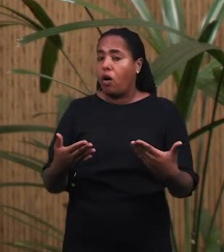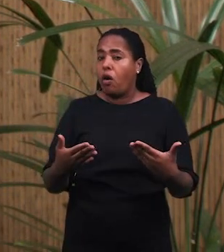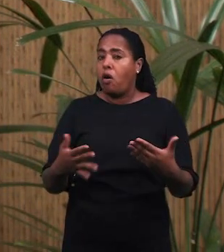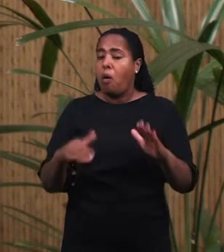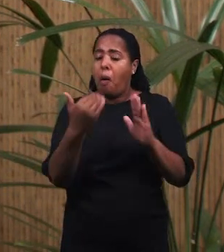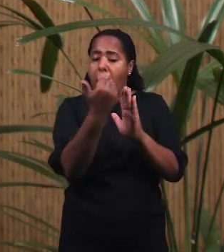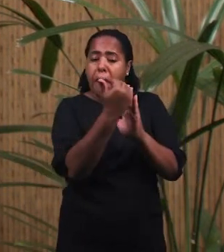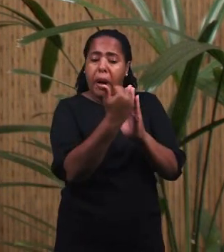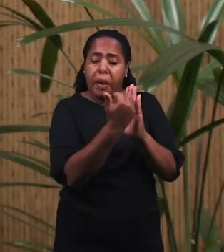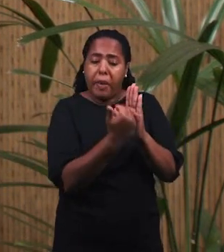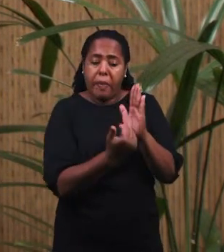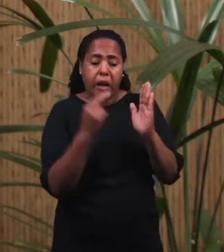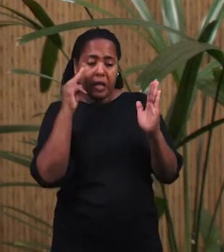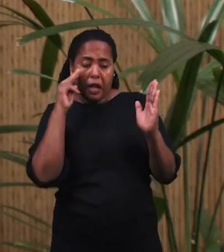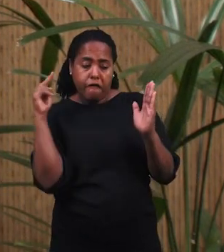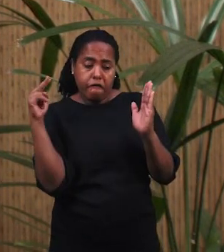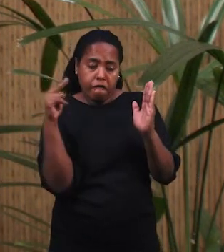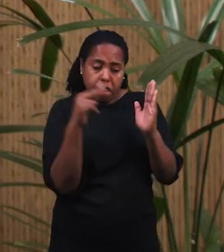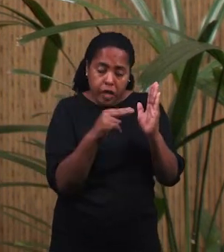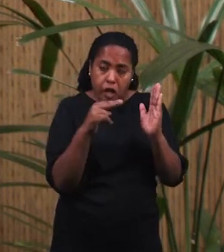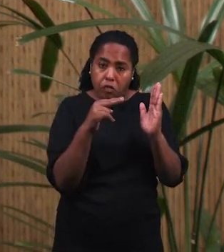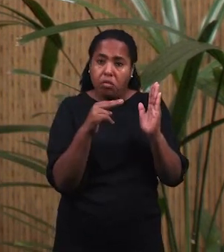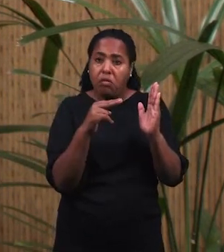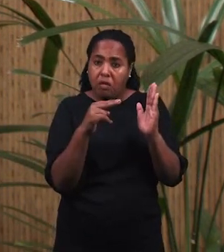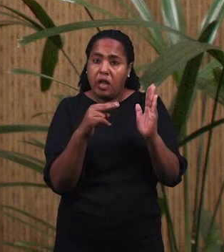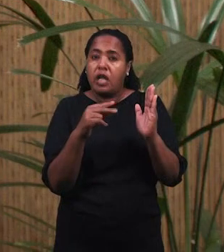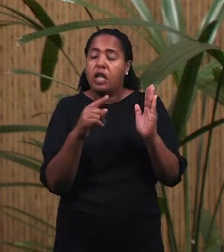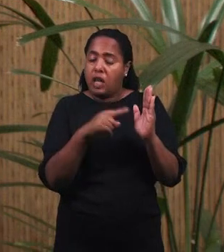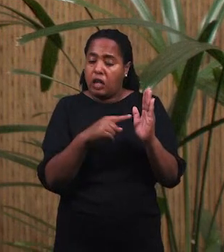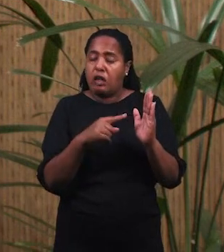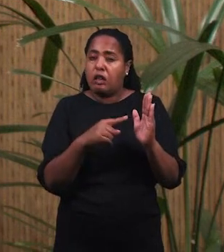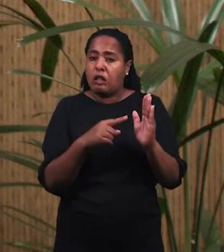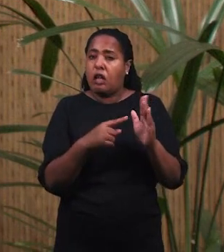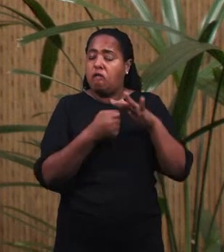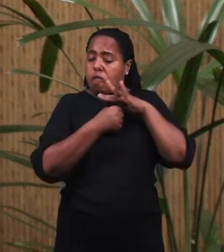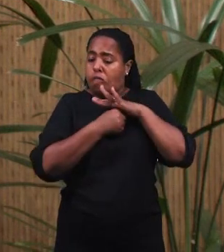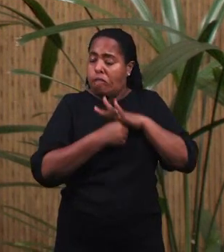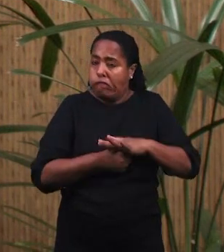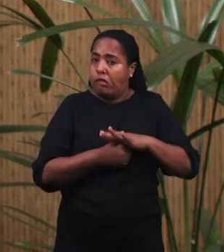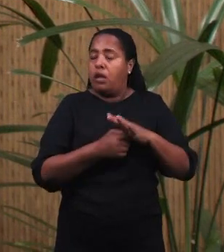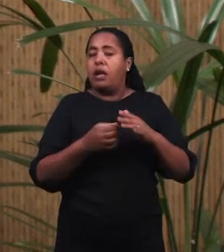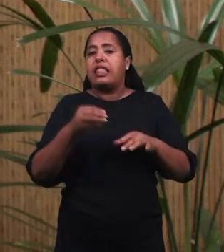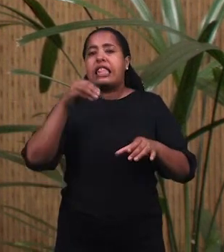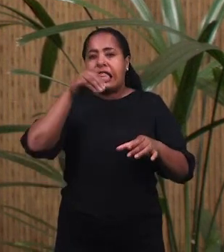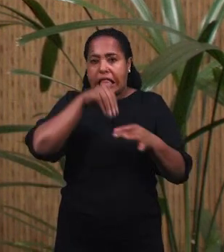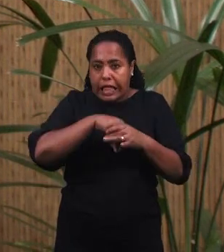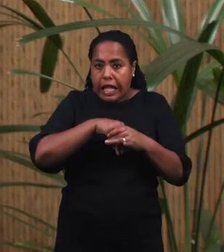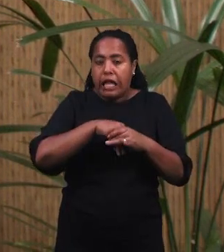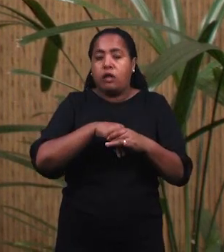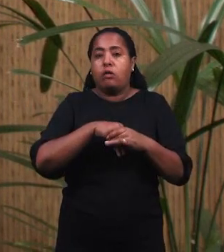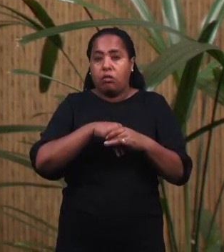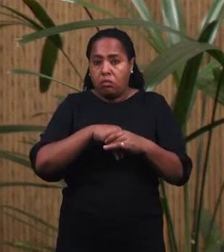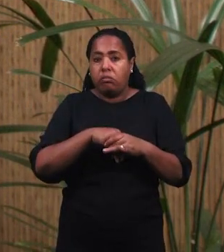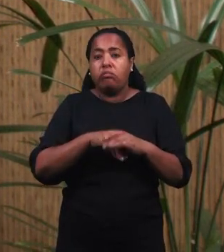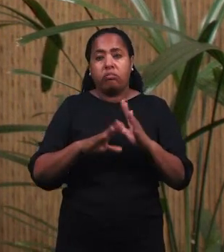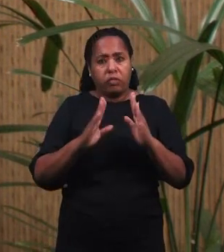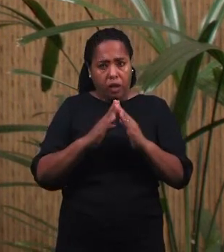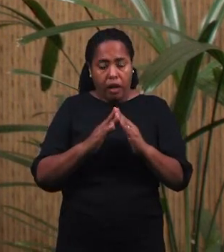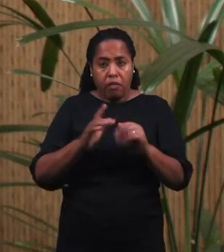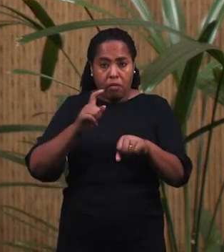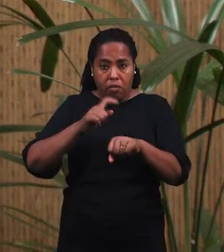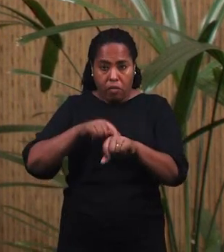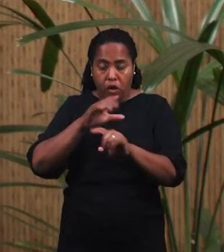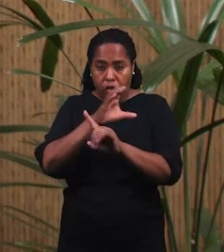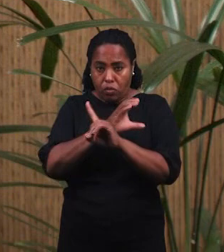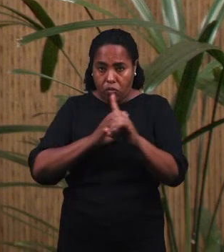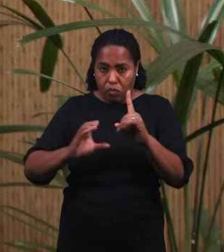трудности из-за тех программ, которые они смотрят, и которые приносят угнетение духовное в дом. И